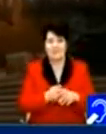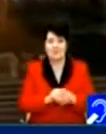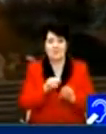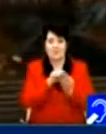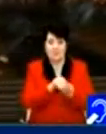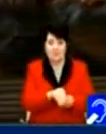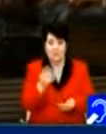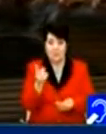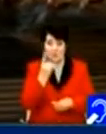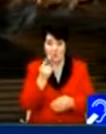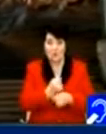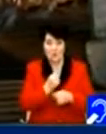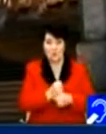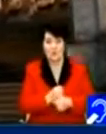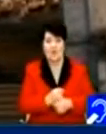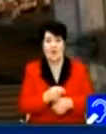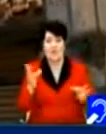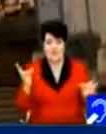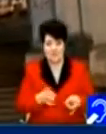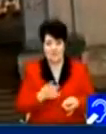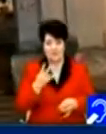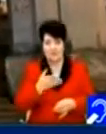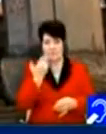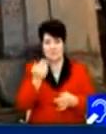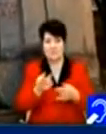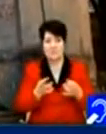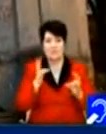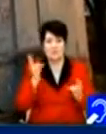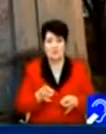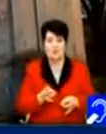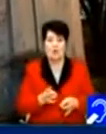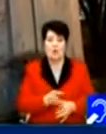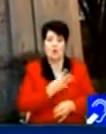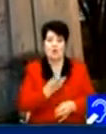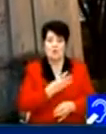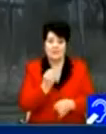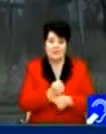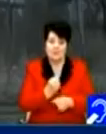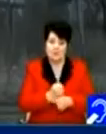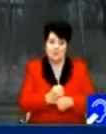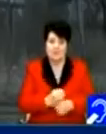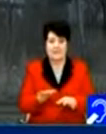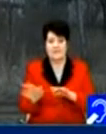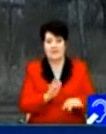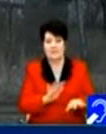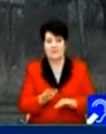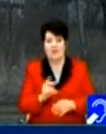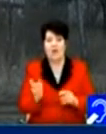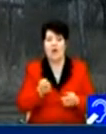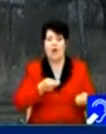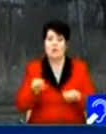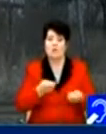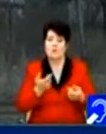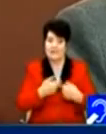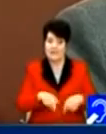cimitir. Unicul lucru care ne lipsește și ne-a lipsit dintotdeauna este dorința de conlucrare și de acțiune a autorităților. De